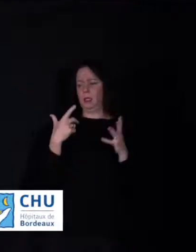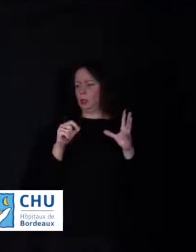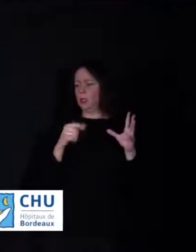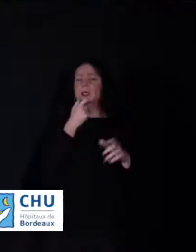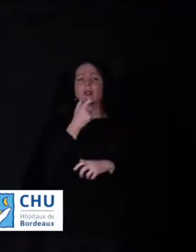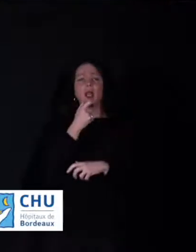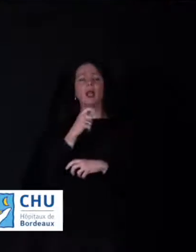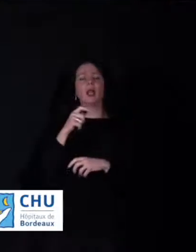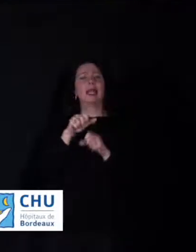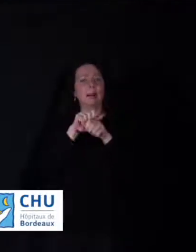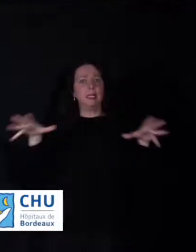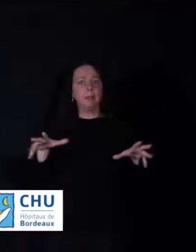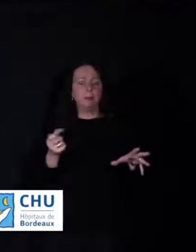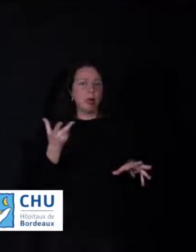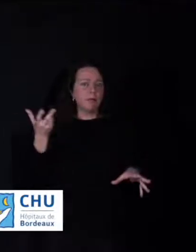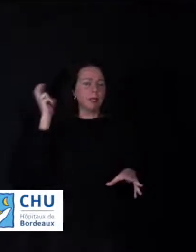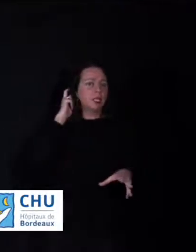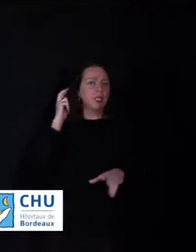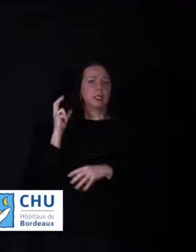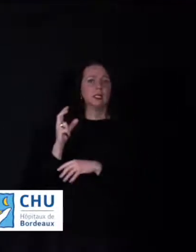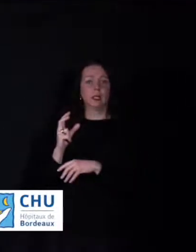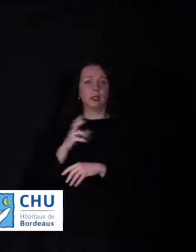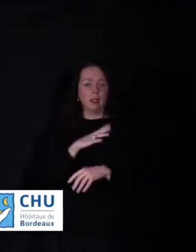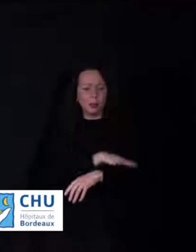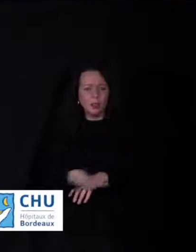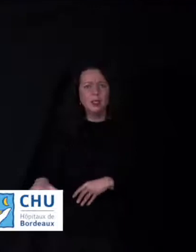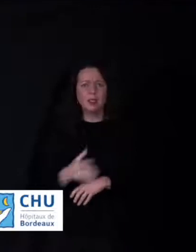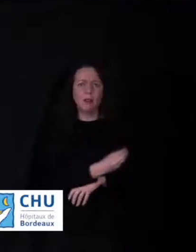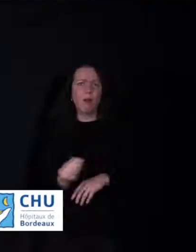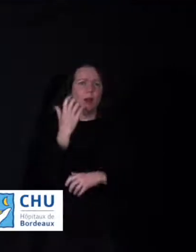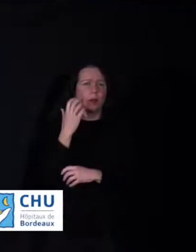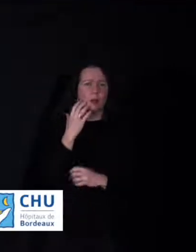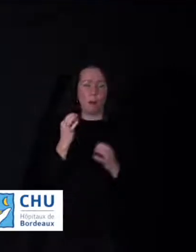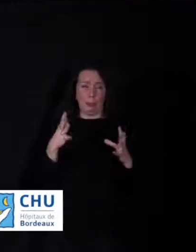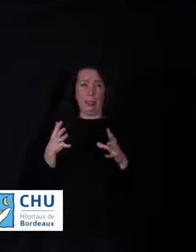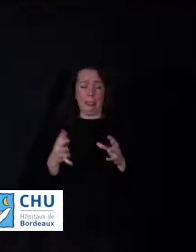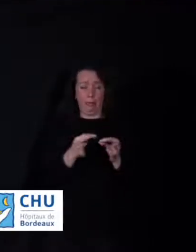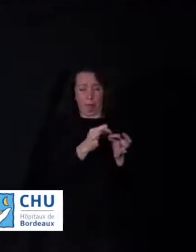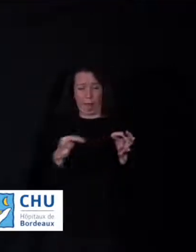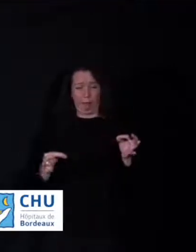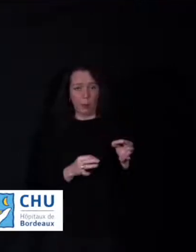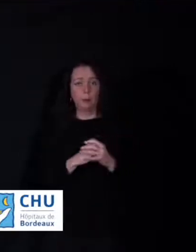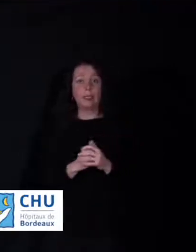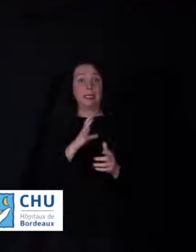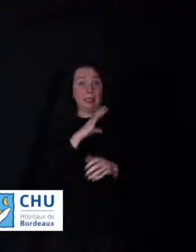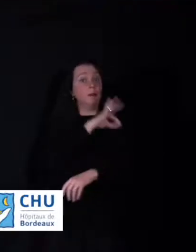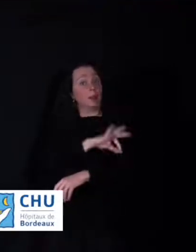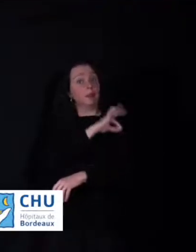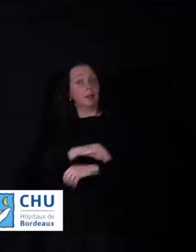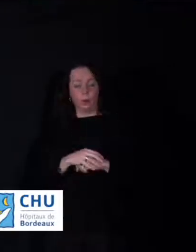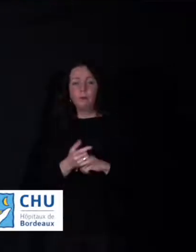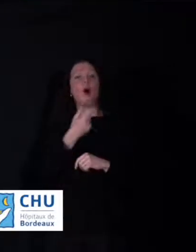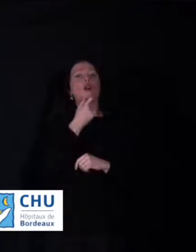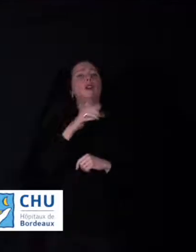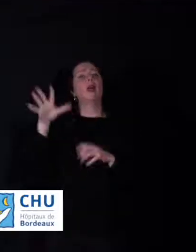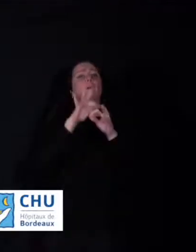cette fameuse épidémie foudroyante qui touche nos petits, nos ados. Et là, il existe un vaccin. Et l'Angleterre